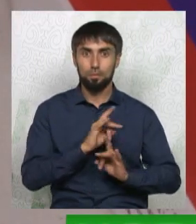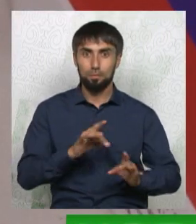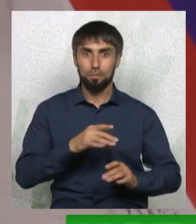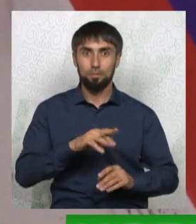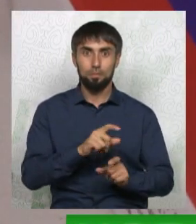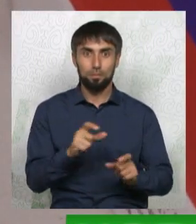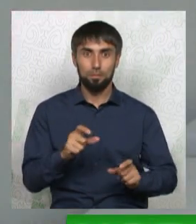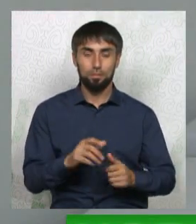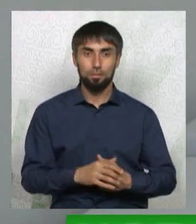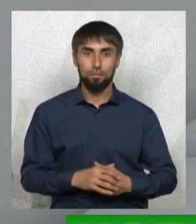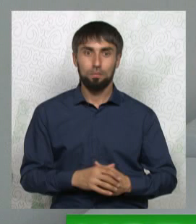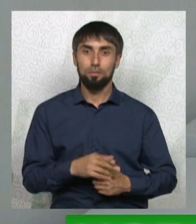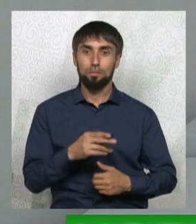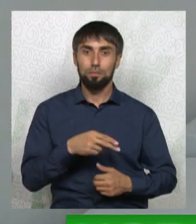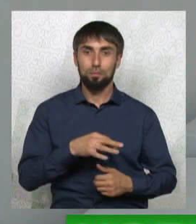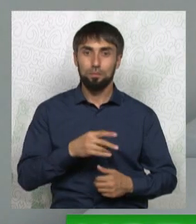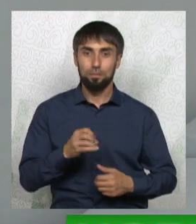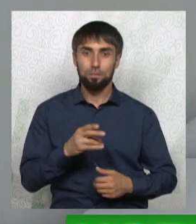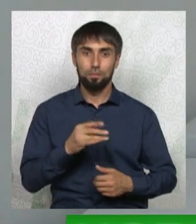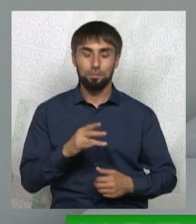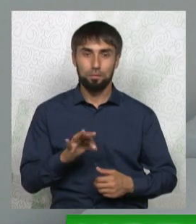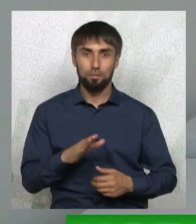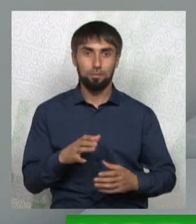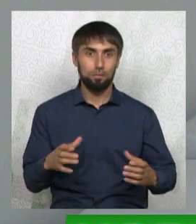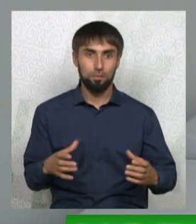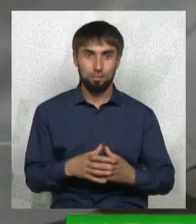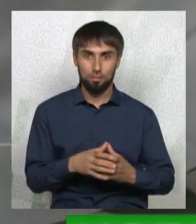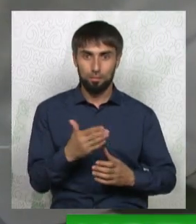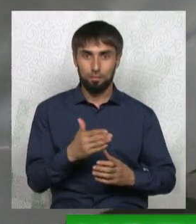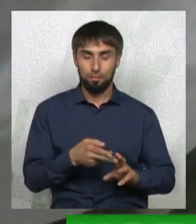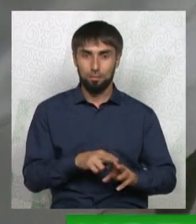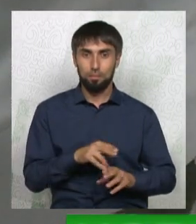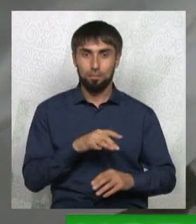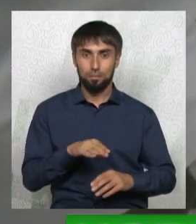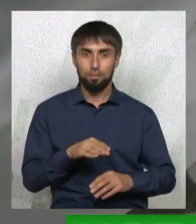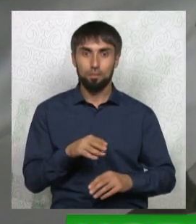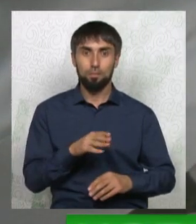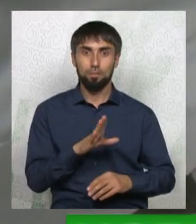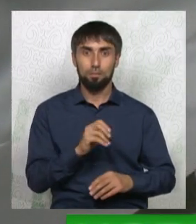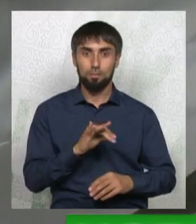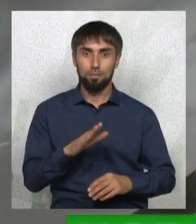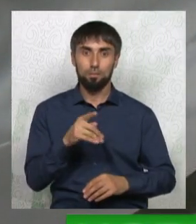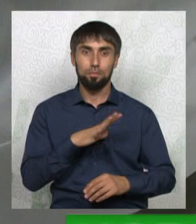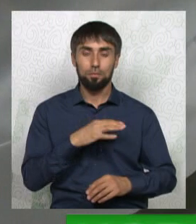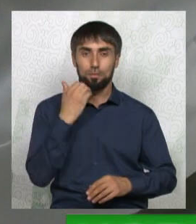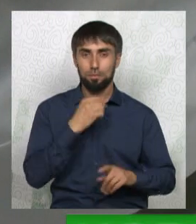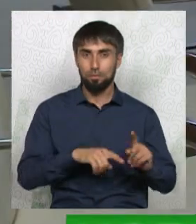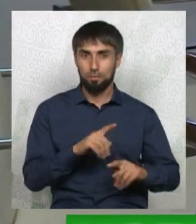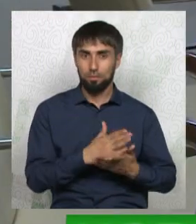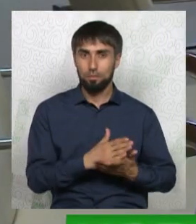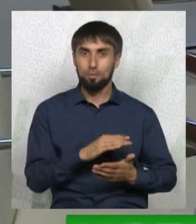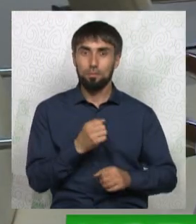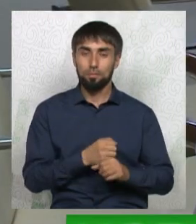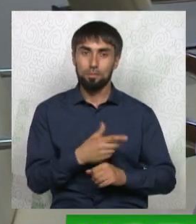чтобы добиться, в конце концов, коллективного иммунитета. Борис Ведзижев думает прежде всего о пожилых родителях. Поэтому вопрос,